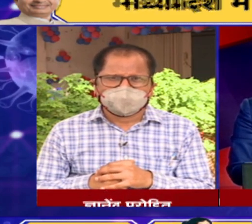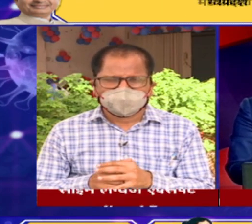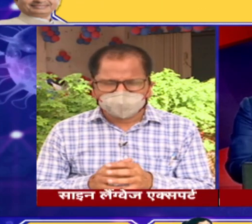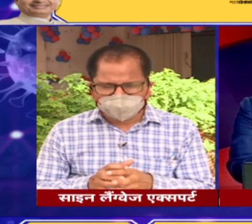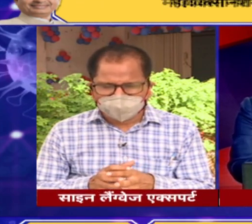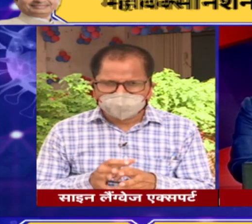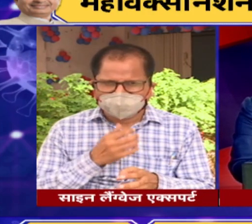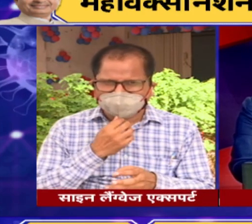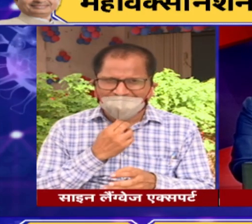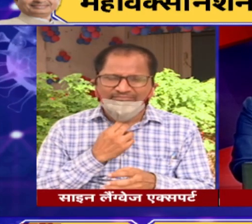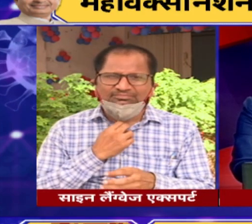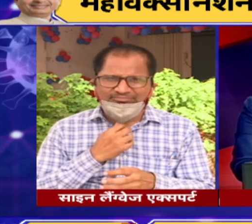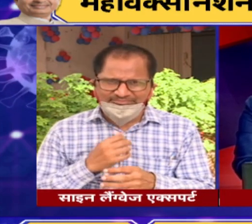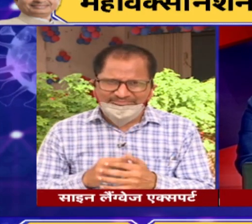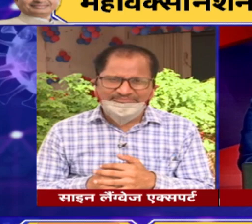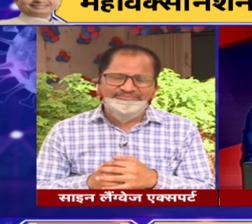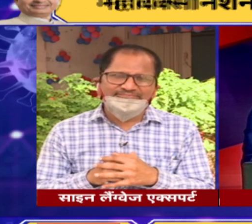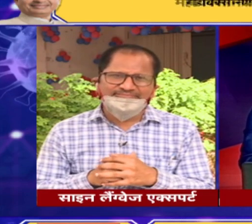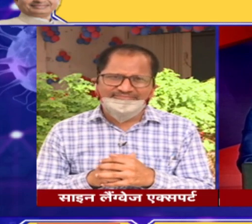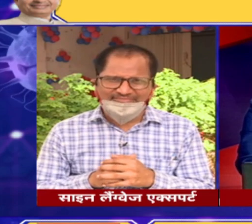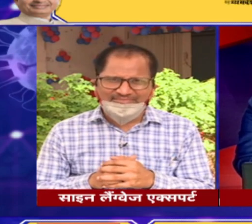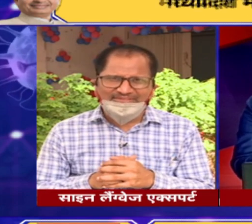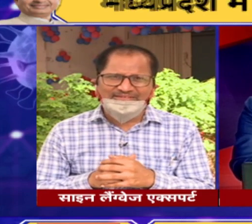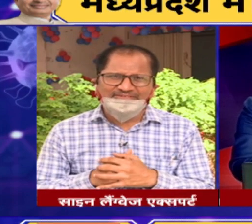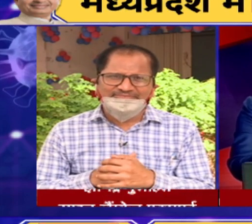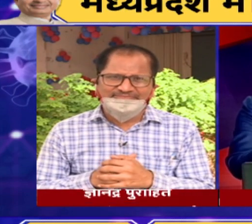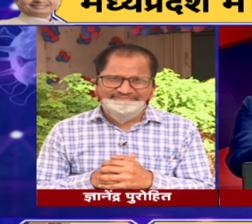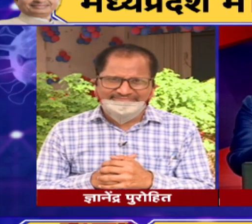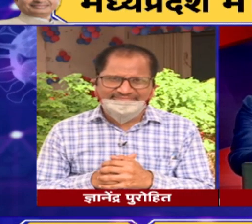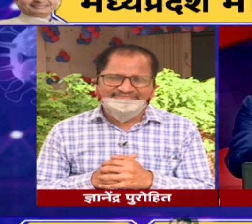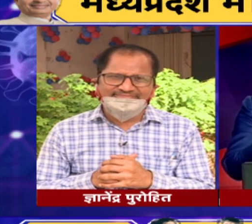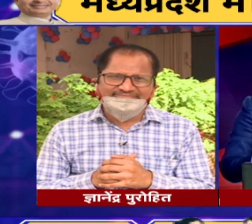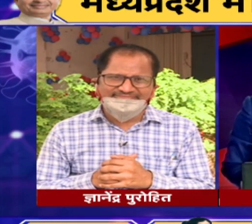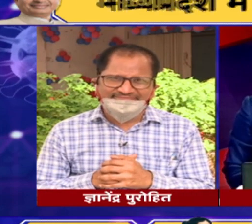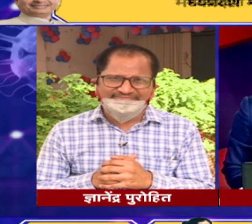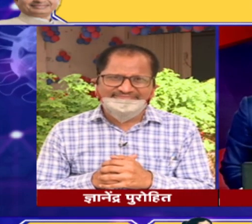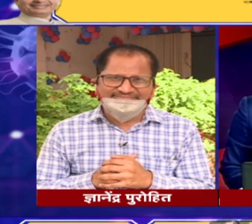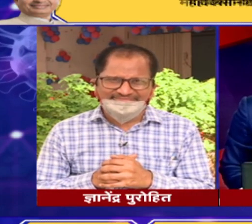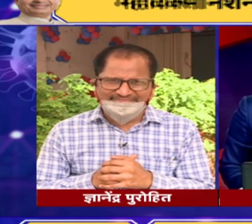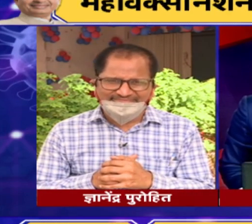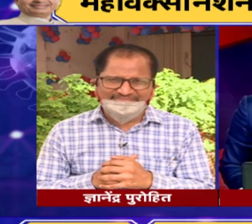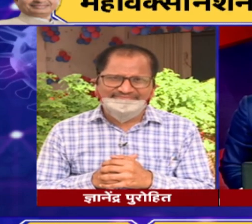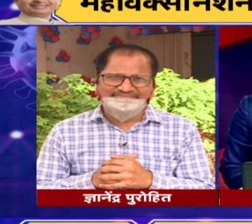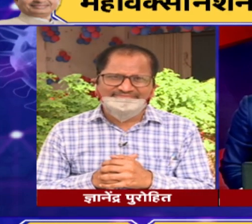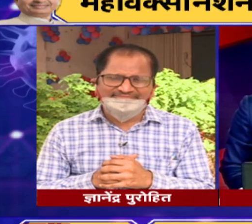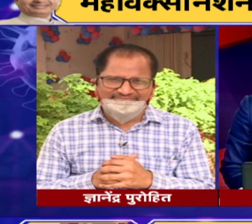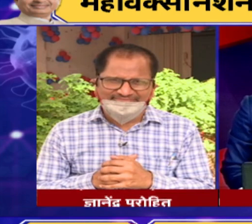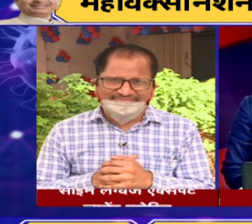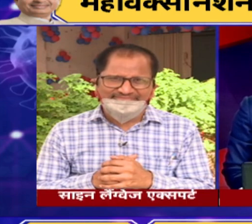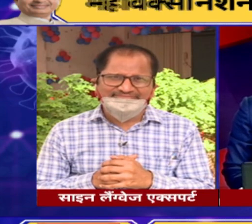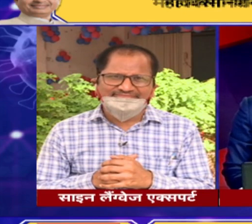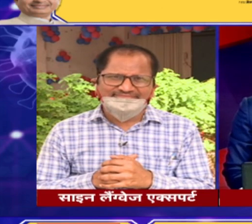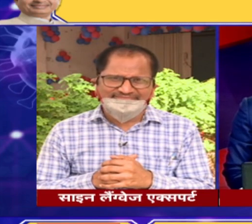उनके साथ उनके संरक्षण में उनके साथ पढ़ते हैं, वो पढ़ाते भी हैं, लोगों को जागरूक भी कर रहे हैं। सर